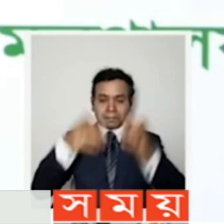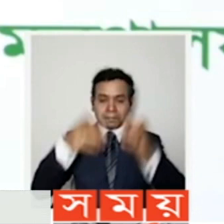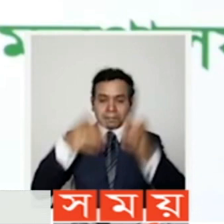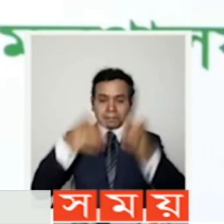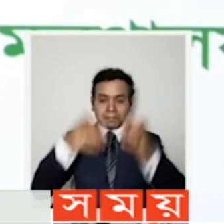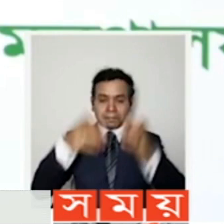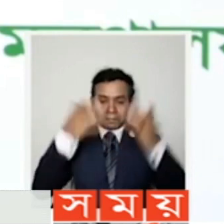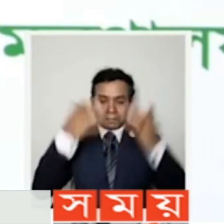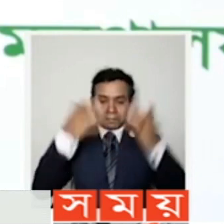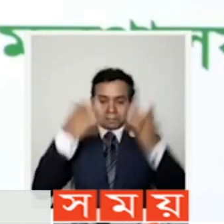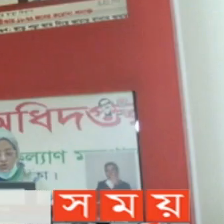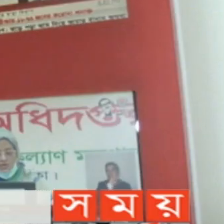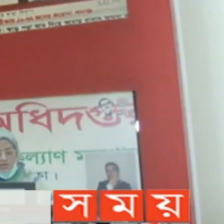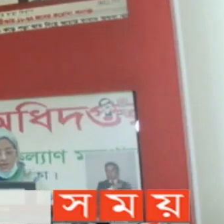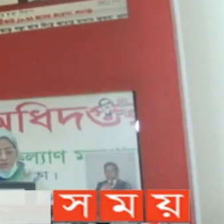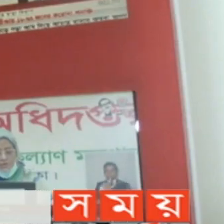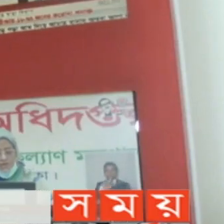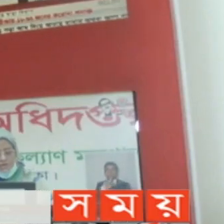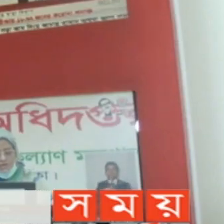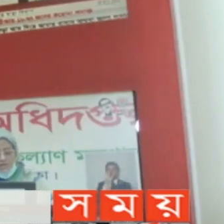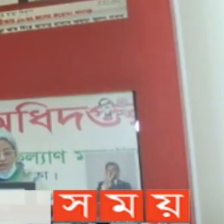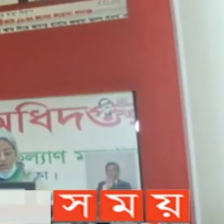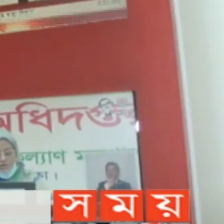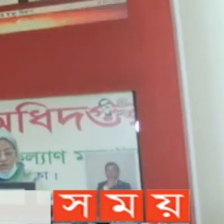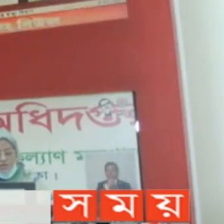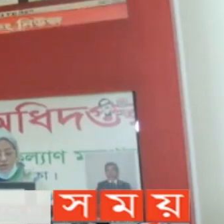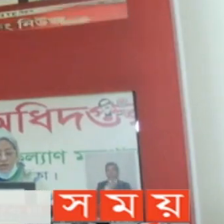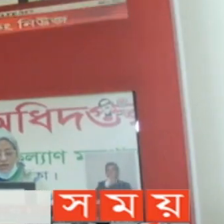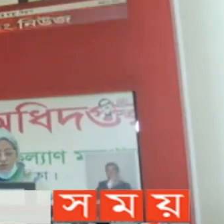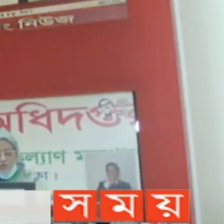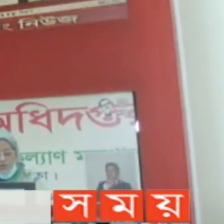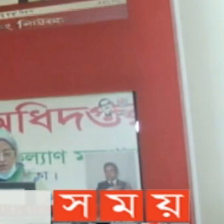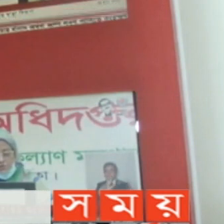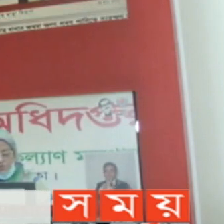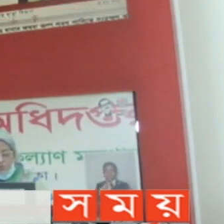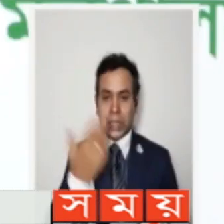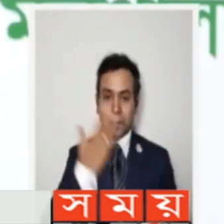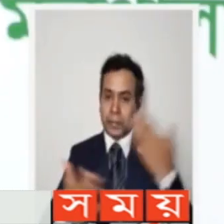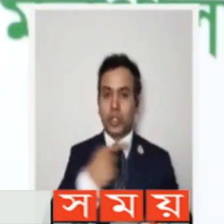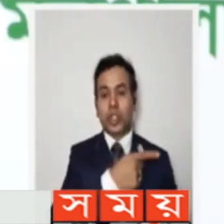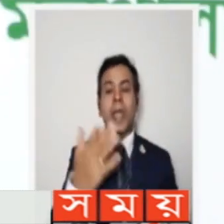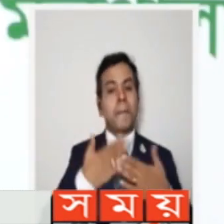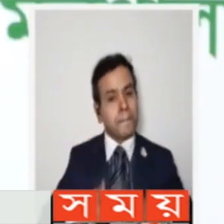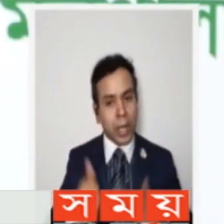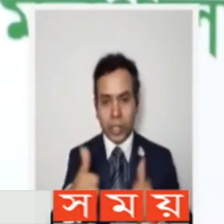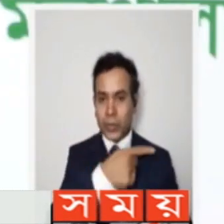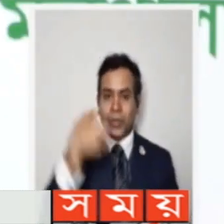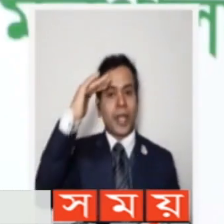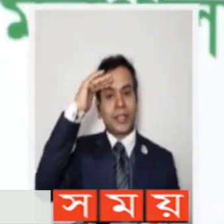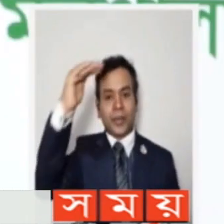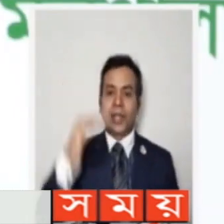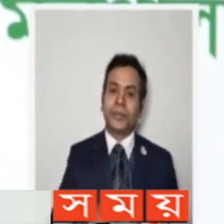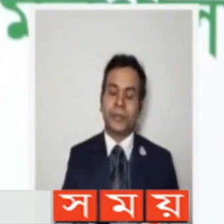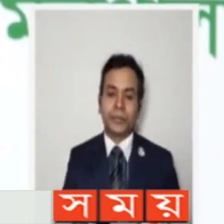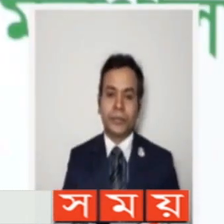থেরাপি প্রদানে সহায়তা হবে। বুলেটিনে বরাবরের মতো এদিনও স্বাস্থ্যবিধি মেনে চলার উপর জোর দেওয়া হয়। আপনারা সচেতন থাকুন,